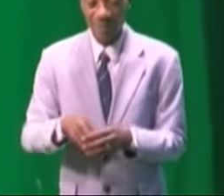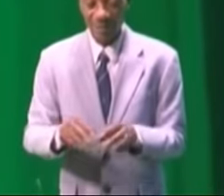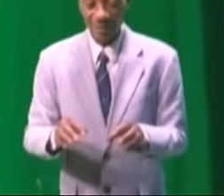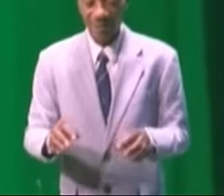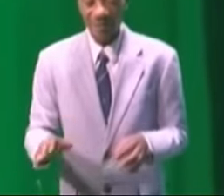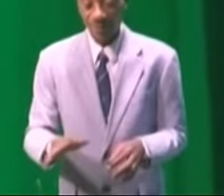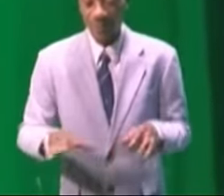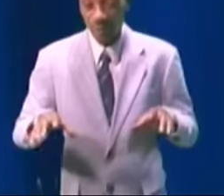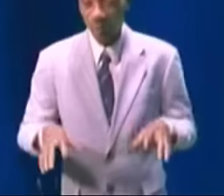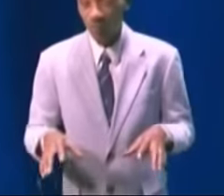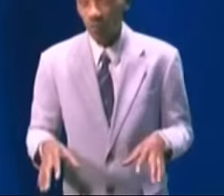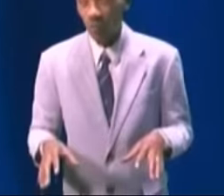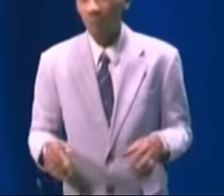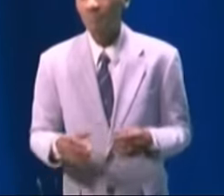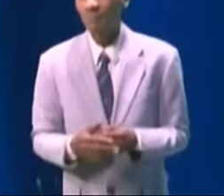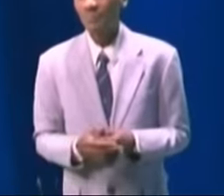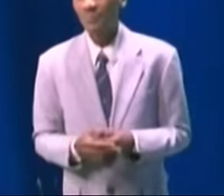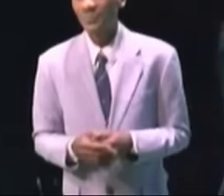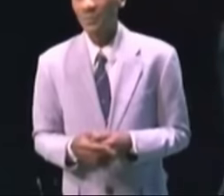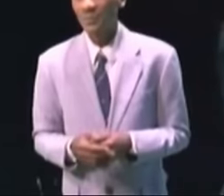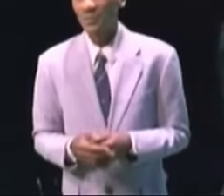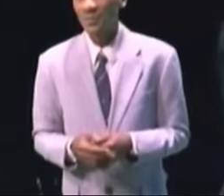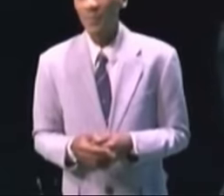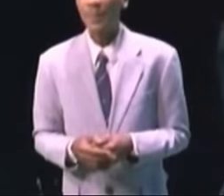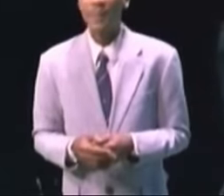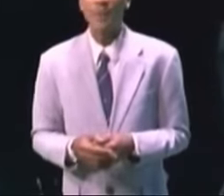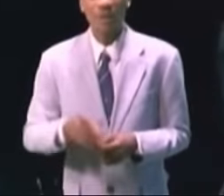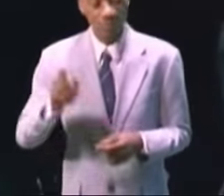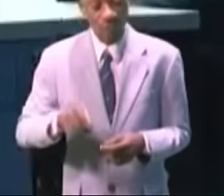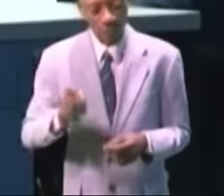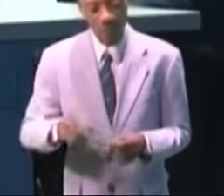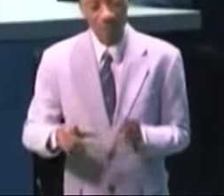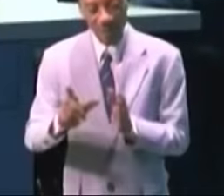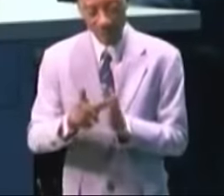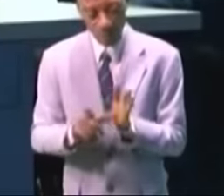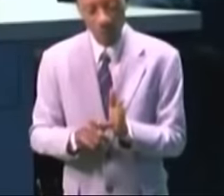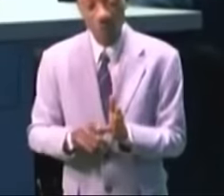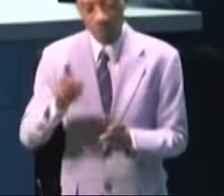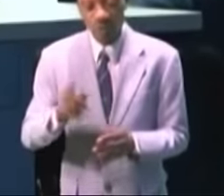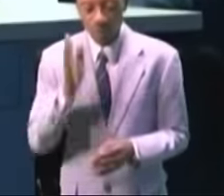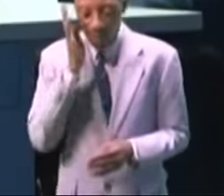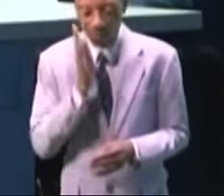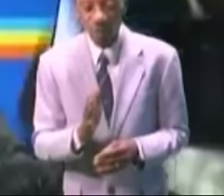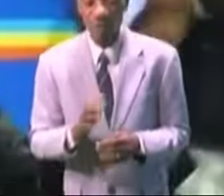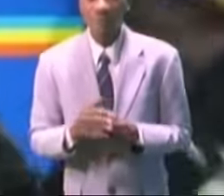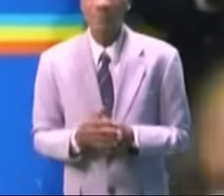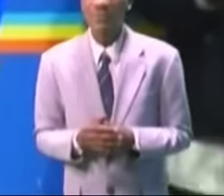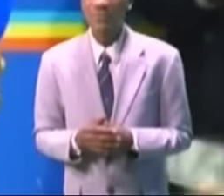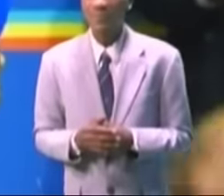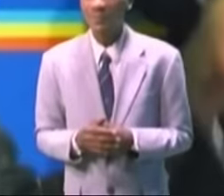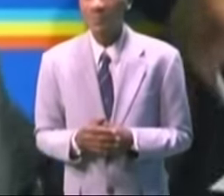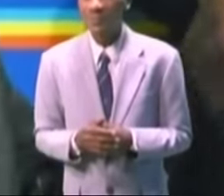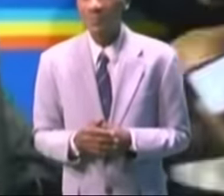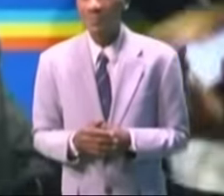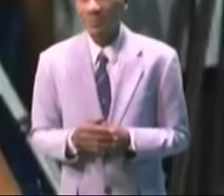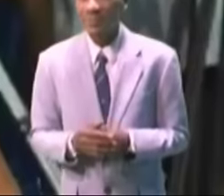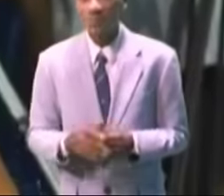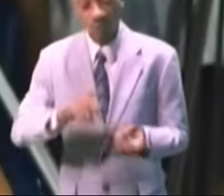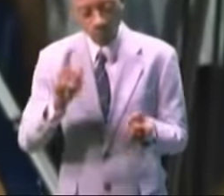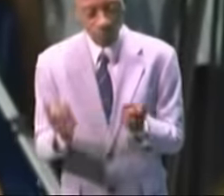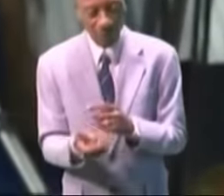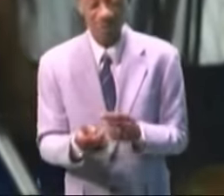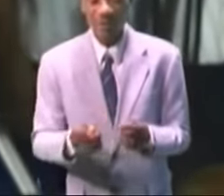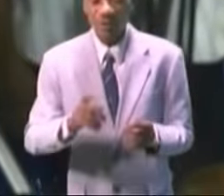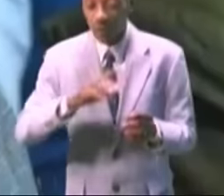l'humanité, collaboration entre Kigali et Union européenne, réparation de victimes, des journalistes